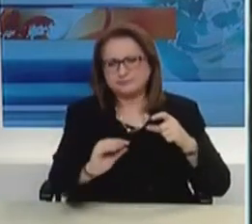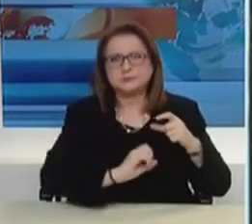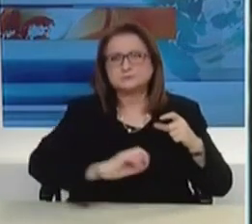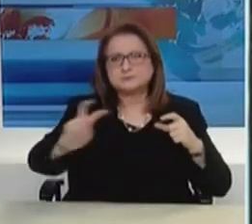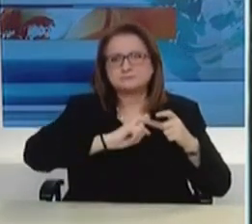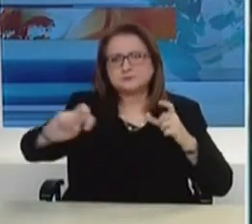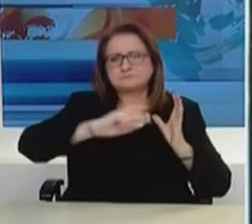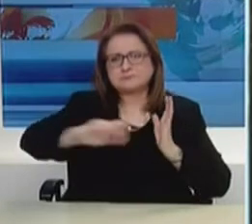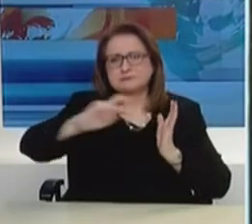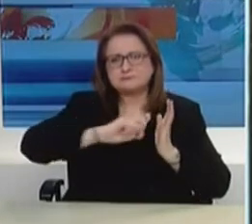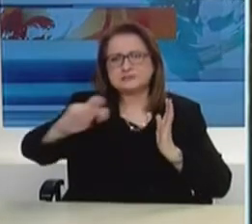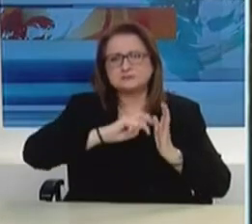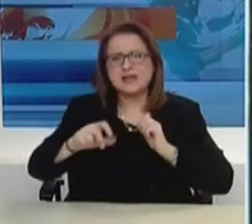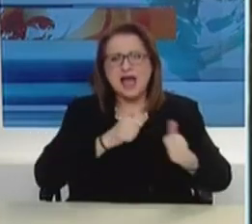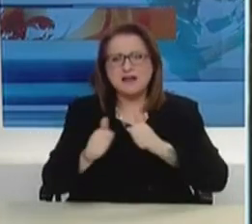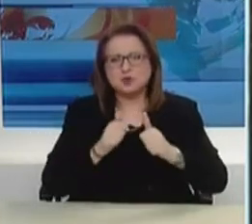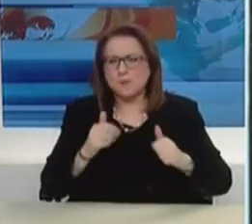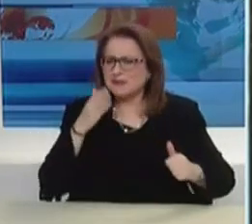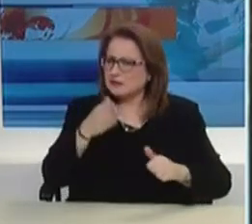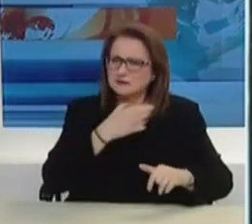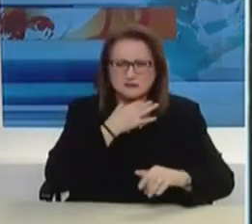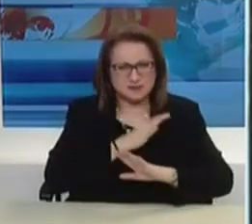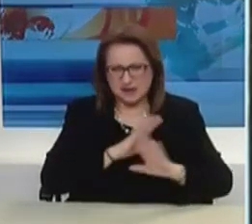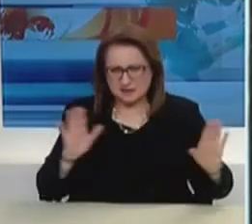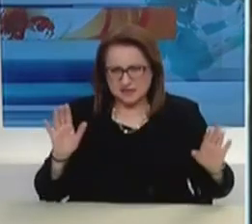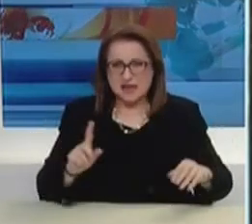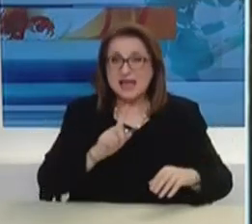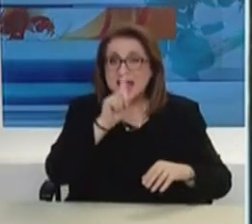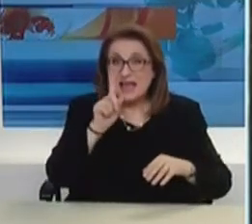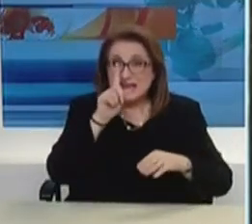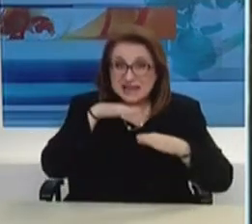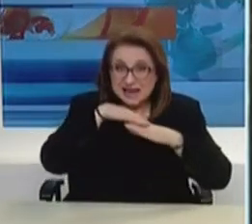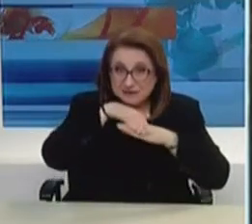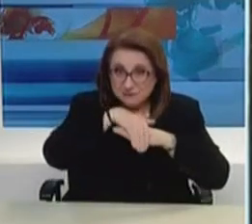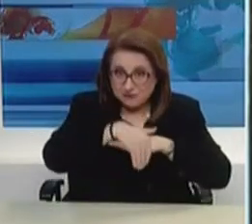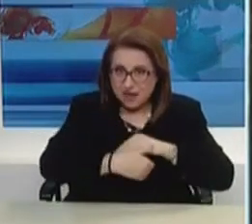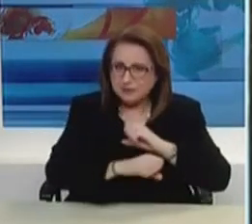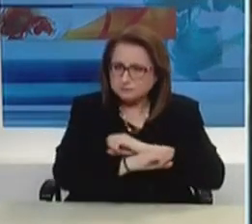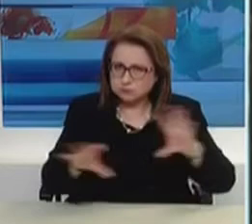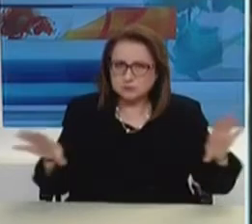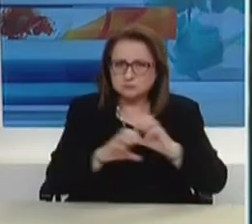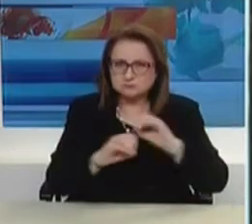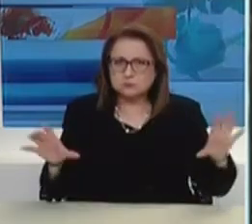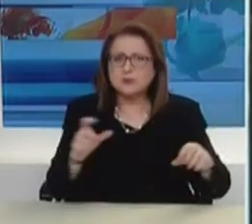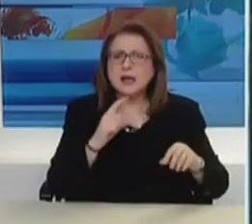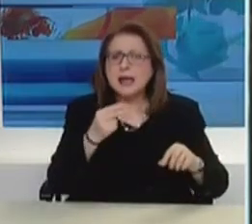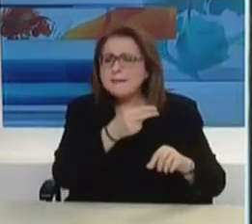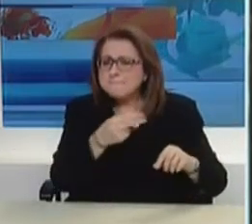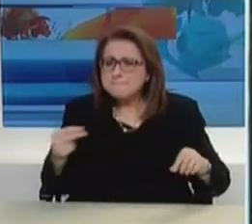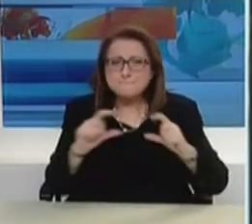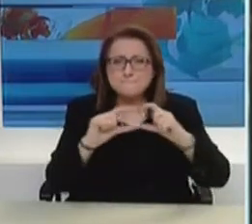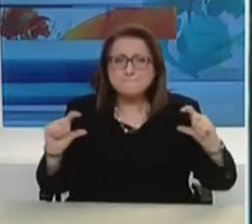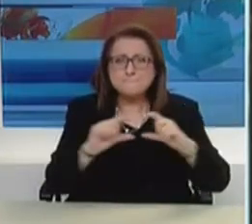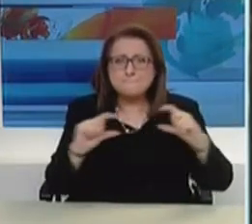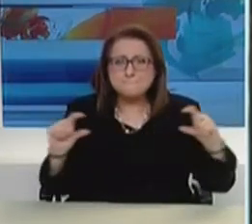Από την Κυριακή το βράδυ προβάλλεται στις οθόνες μας ένα τηλεοπτικό μήνυμα για τους ηλικιωμένους